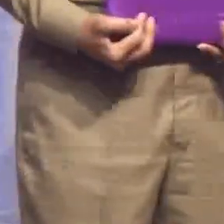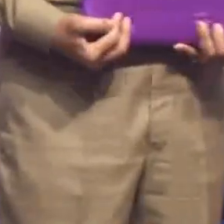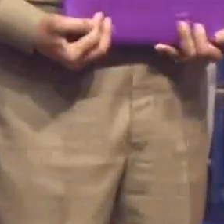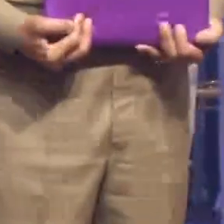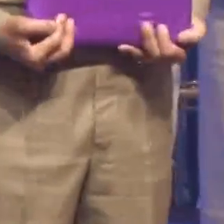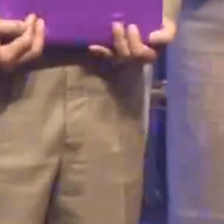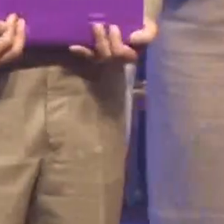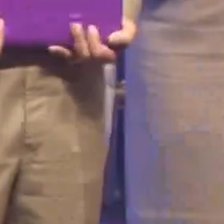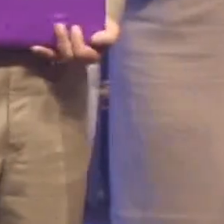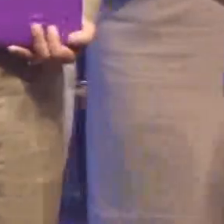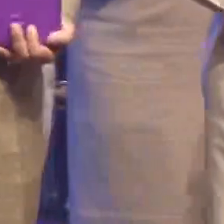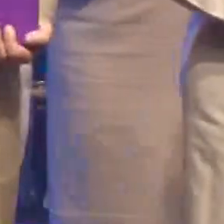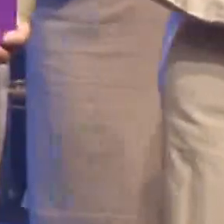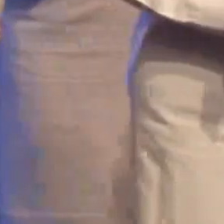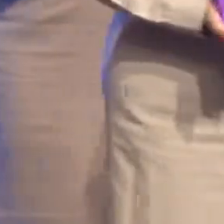ได้เกิดมา